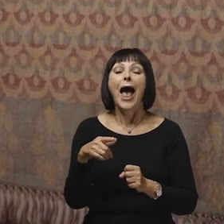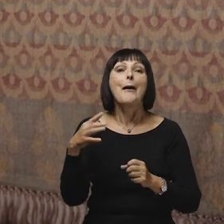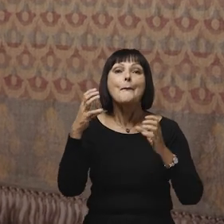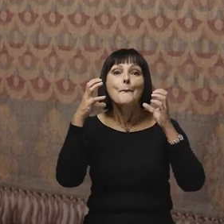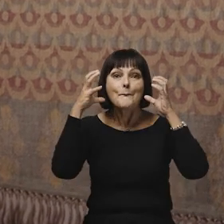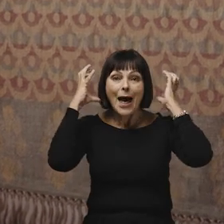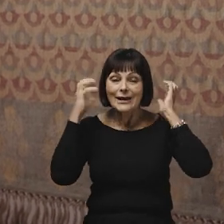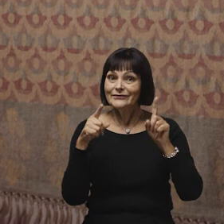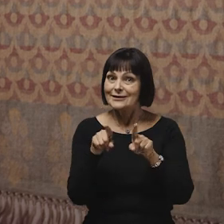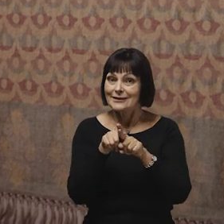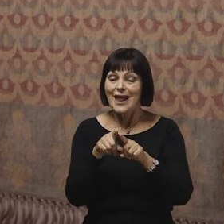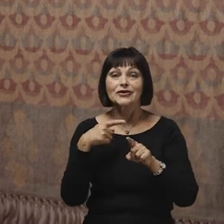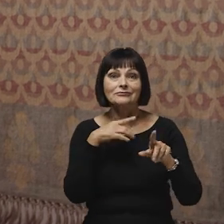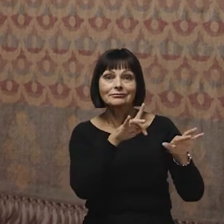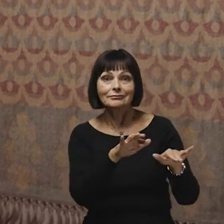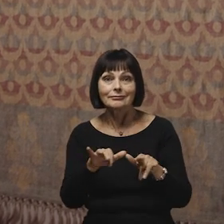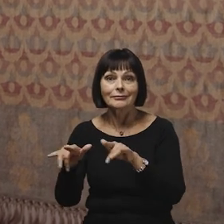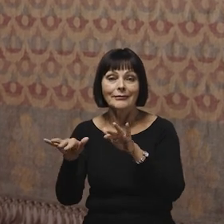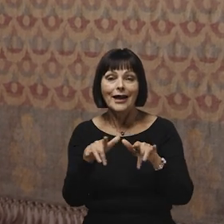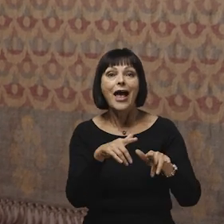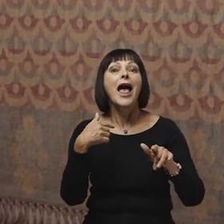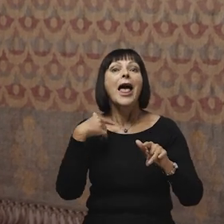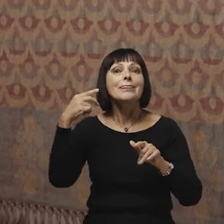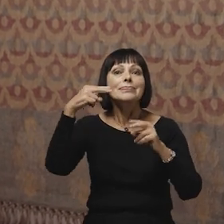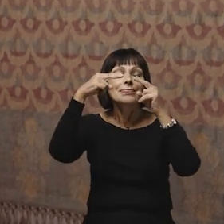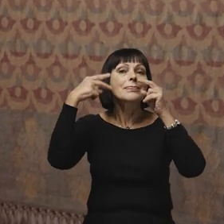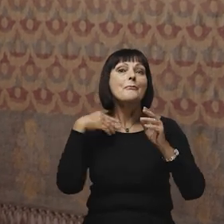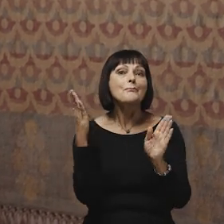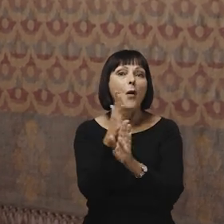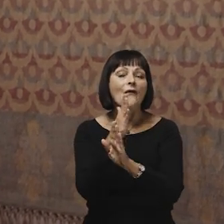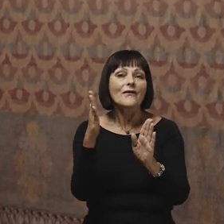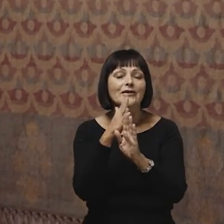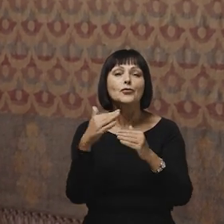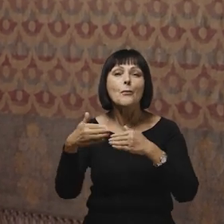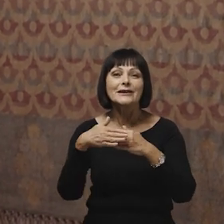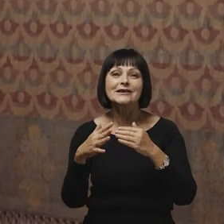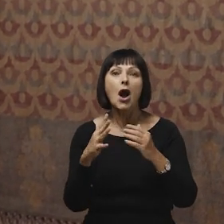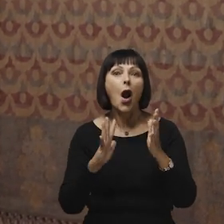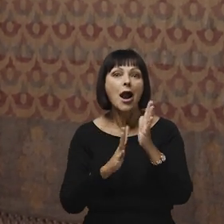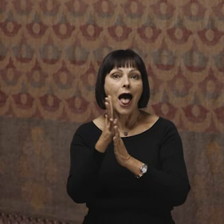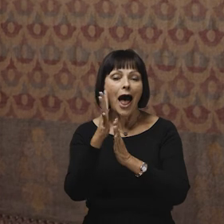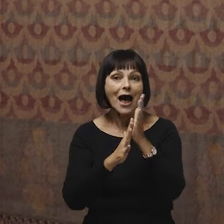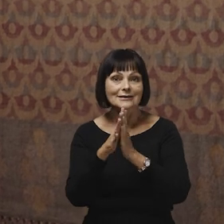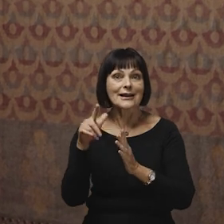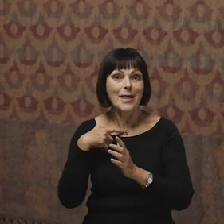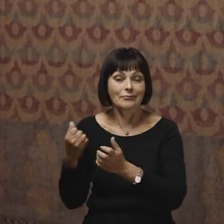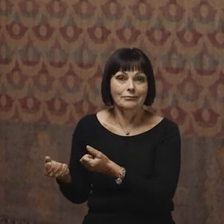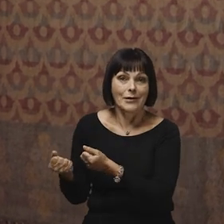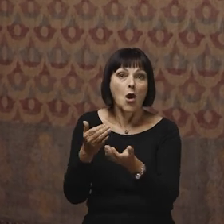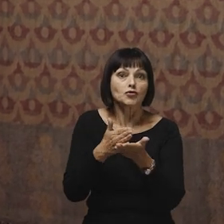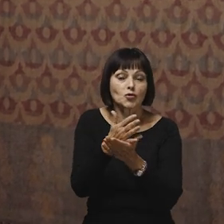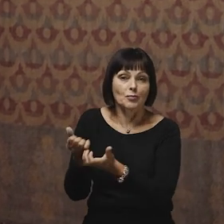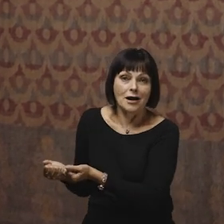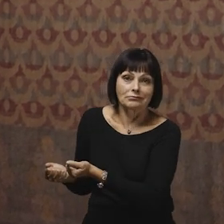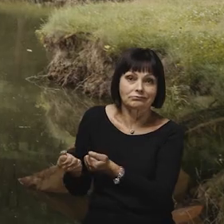Paderewski grywał także na fortepianie pod gołym niebem na skraju lasu, gdzie na życzenie artysty służba